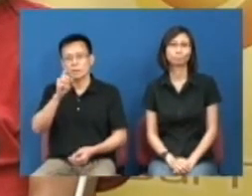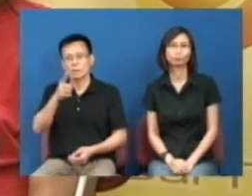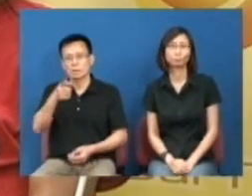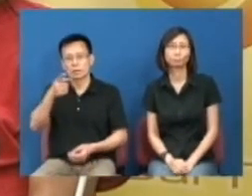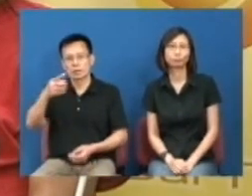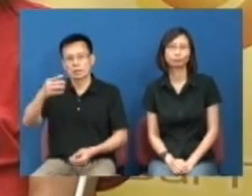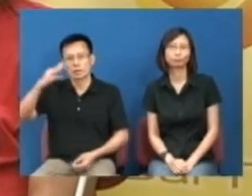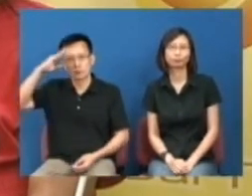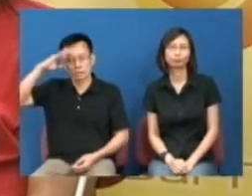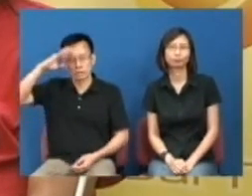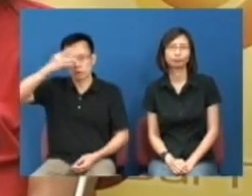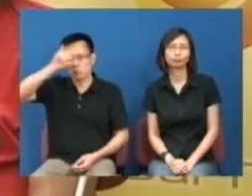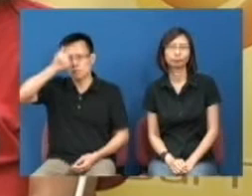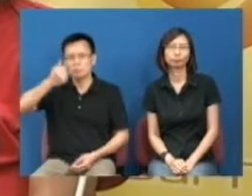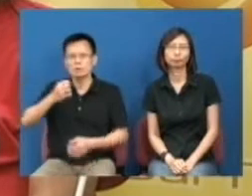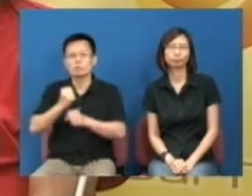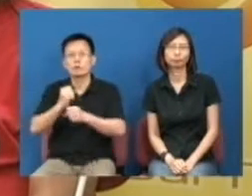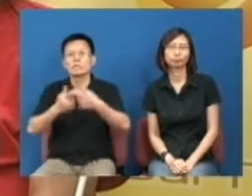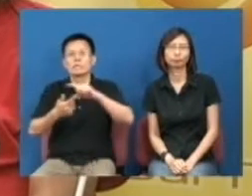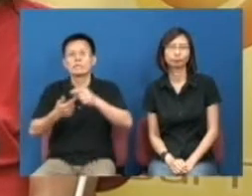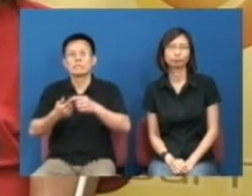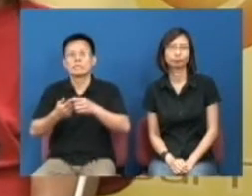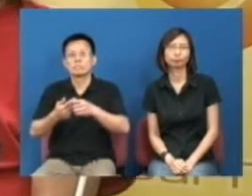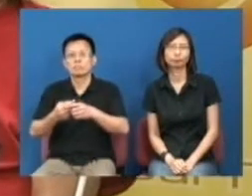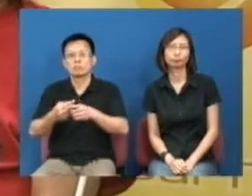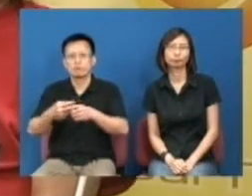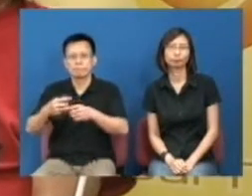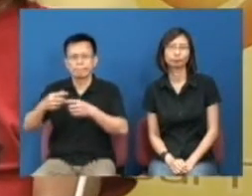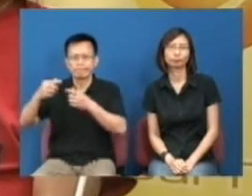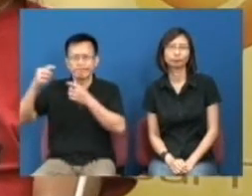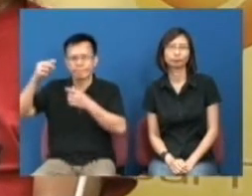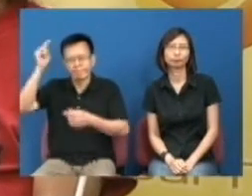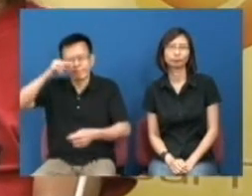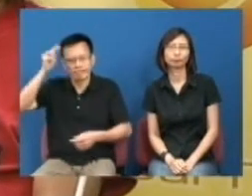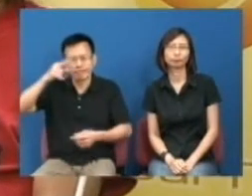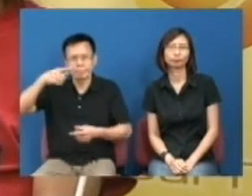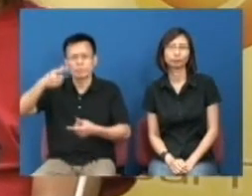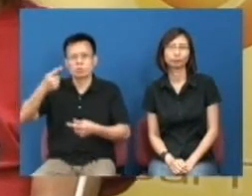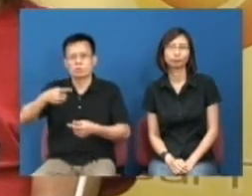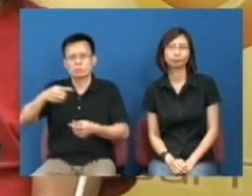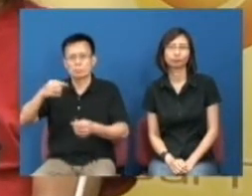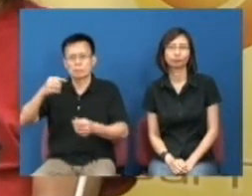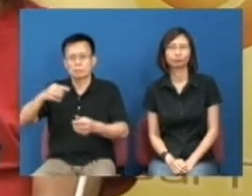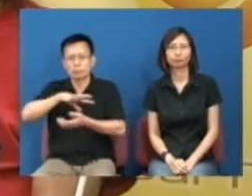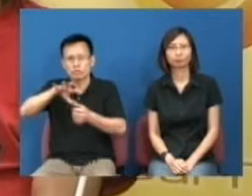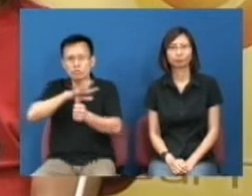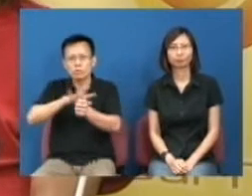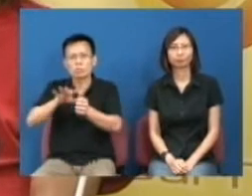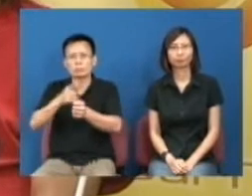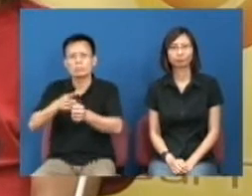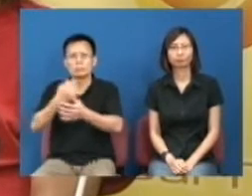做法就係不停咁去騷擾同埋打下啲示威者，好清楚嘅。啊，佢就覺得